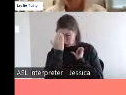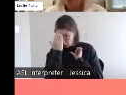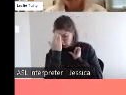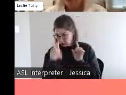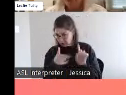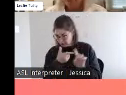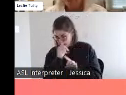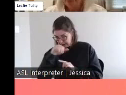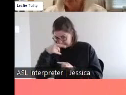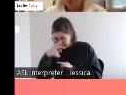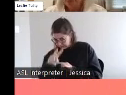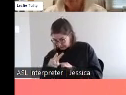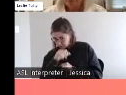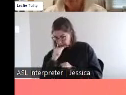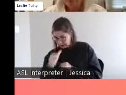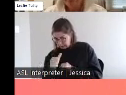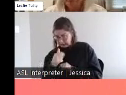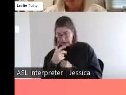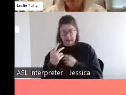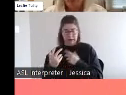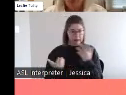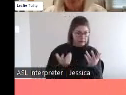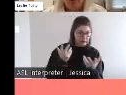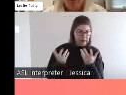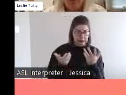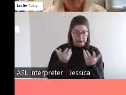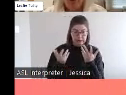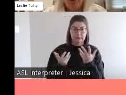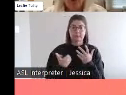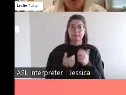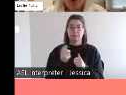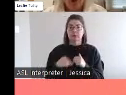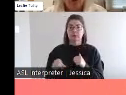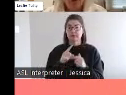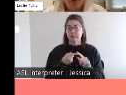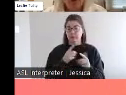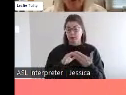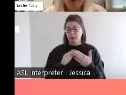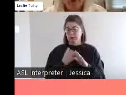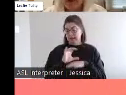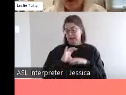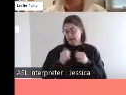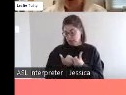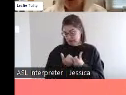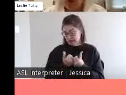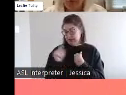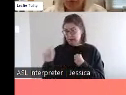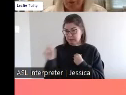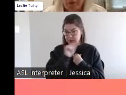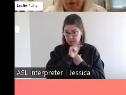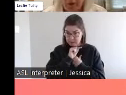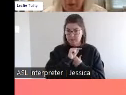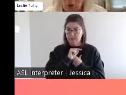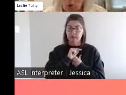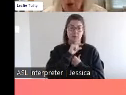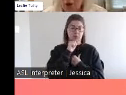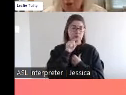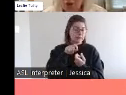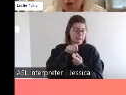un groupe où on ne savait pas s'ils connaissaient l'AVC. Ils viennent